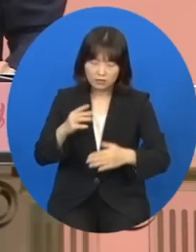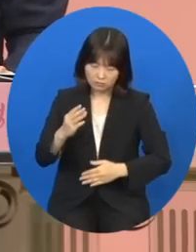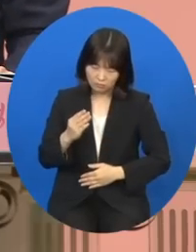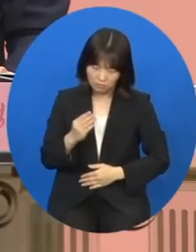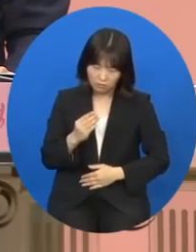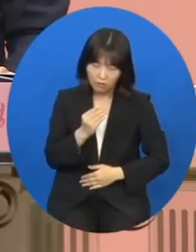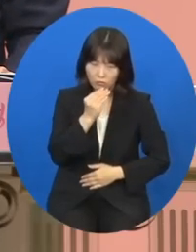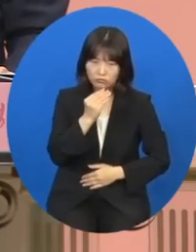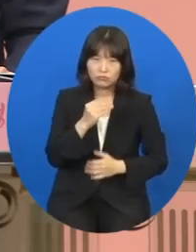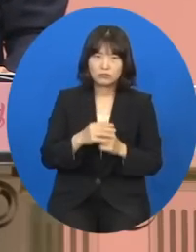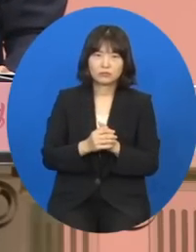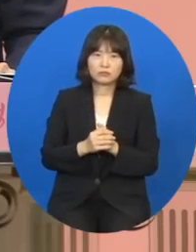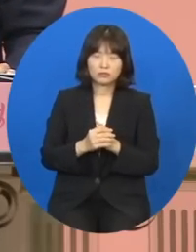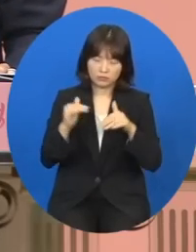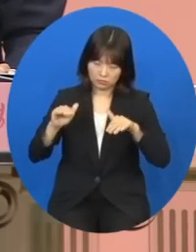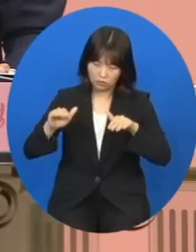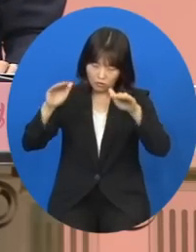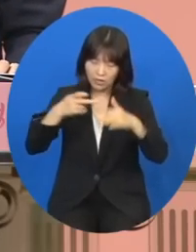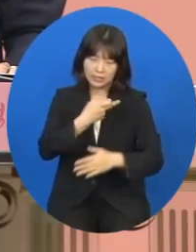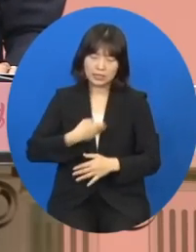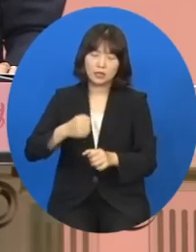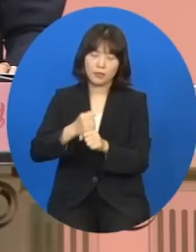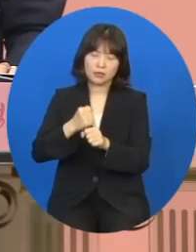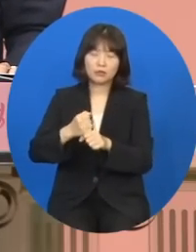제자를 만들어 가는 것이 필요합니다